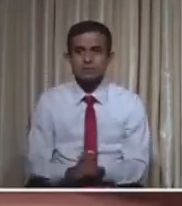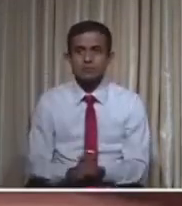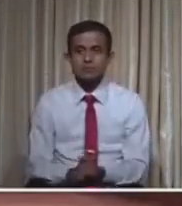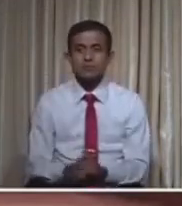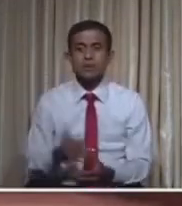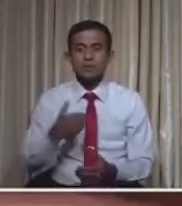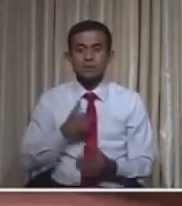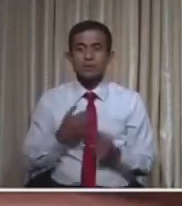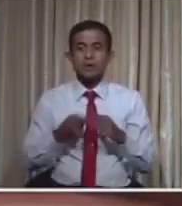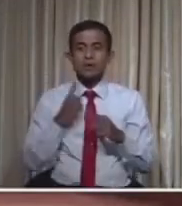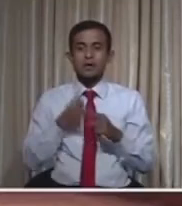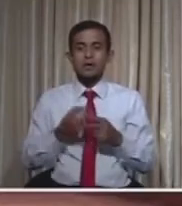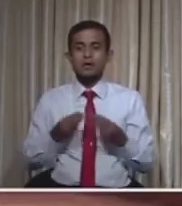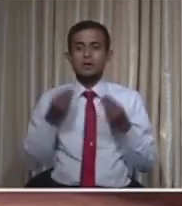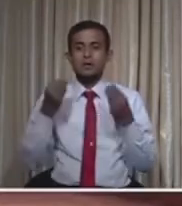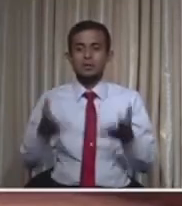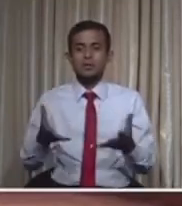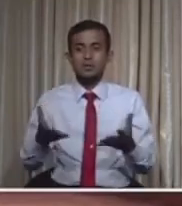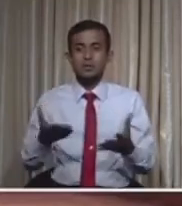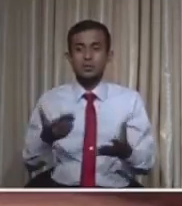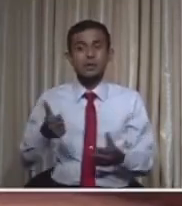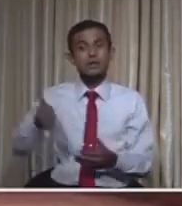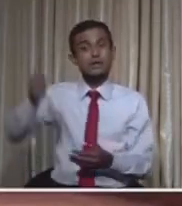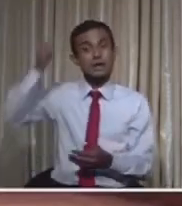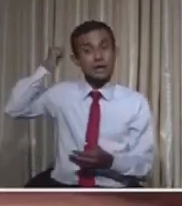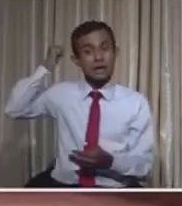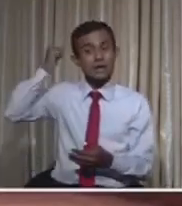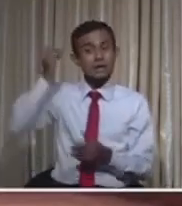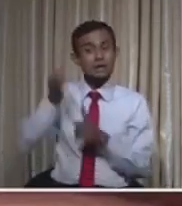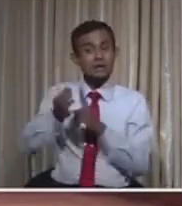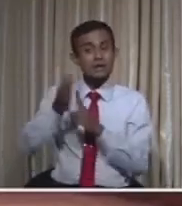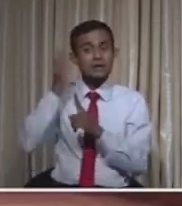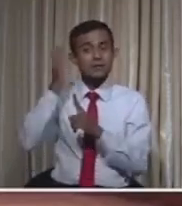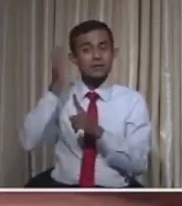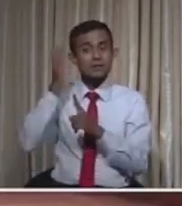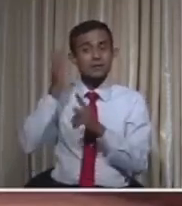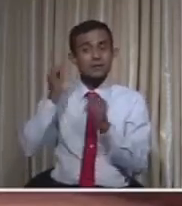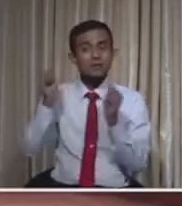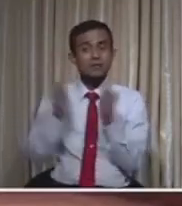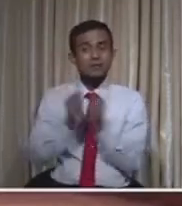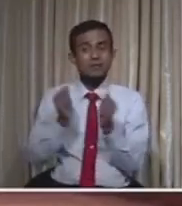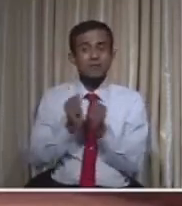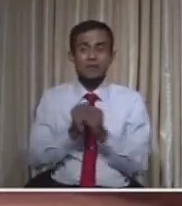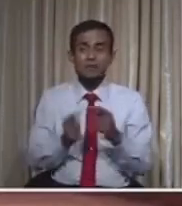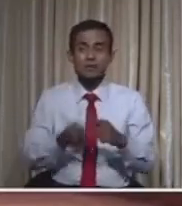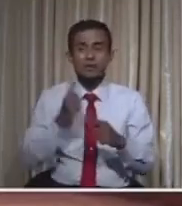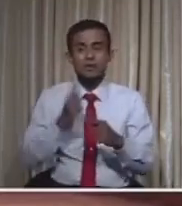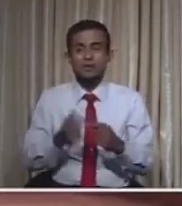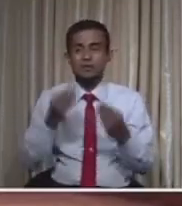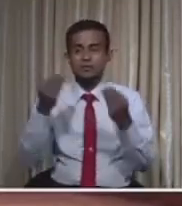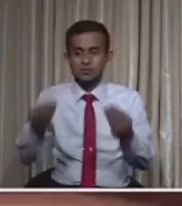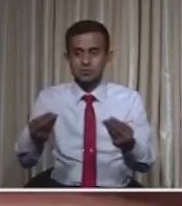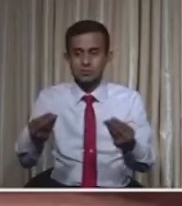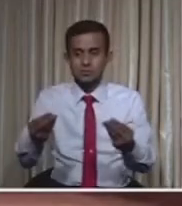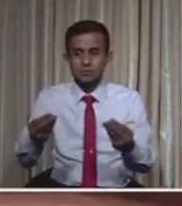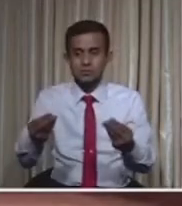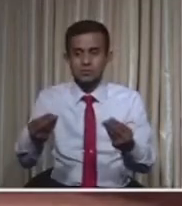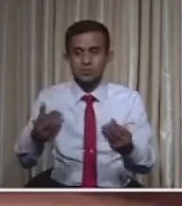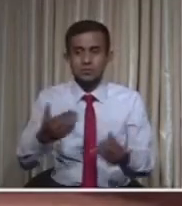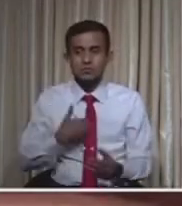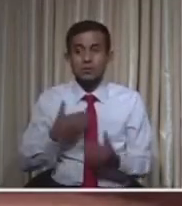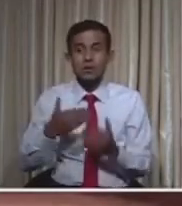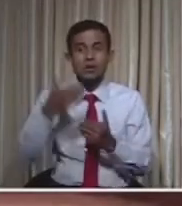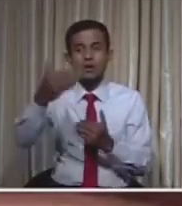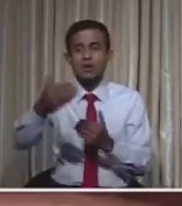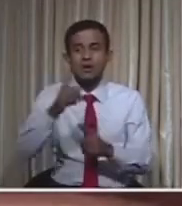මම ආදර්ශයක් දීලා තියෙනවා. ඊට කලින් හිටපු ජනාධිපතිවරු ක්‍රියාකලාකාරය පිළිබඳව මම ආදර්ශයක් දීලා තියෙනවා. ඒක නිසා මම ඊට වඩා